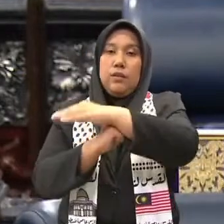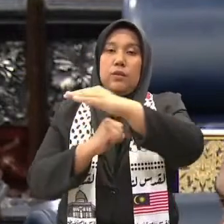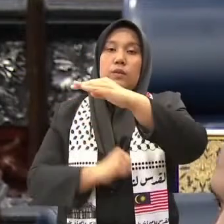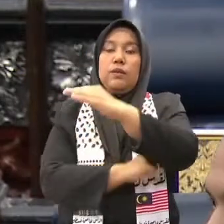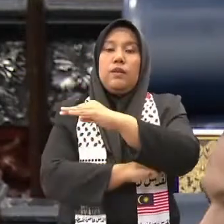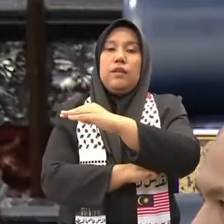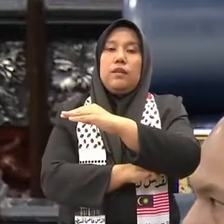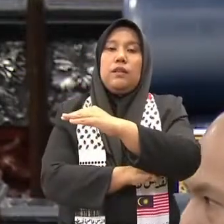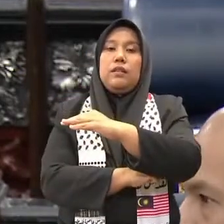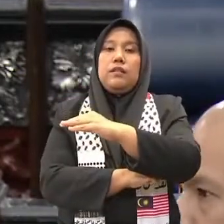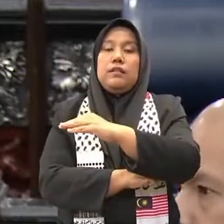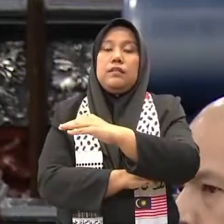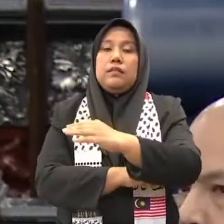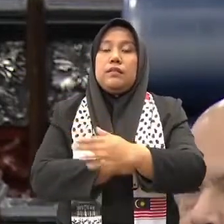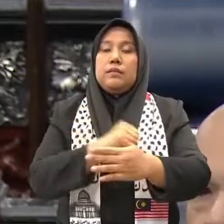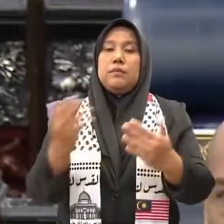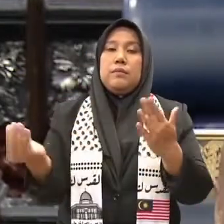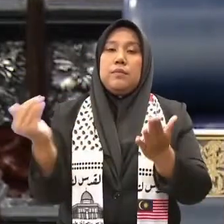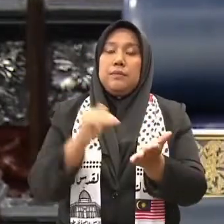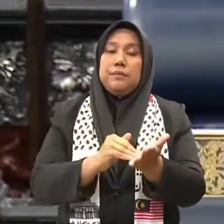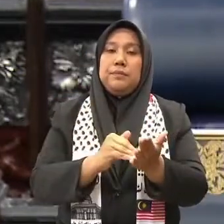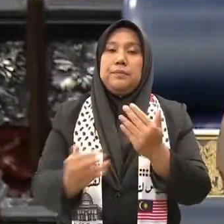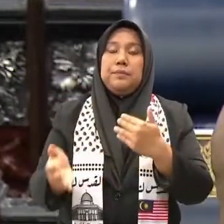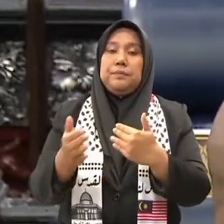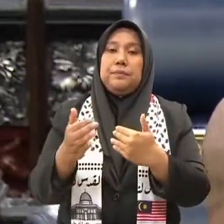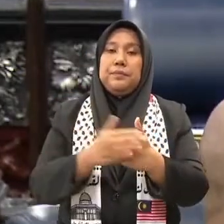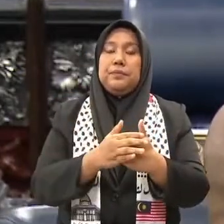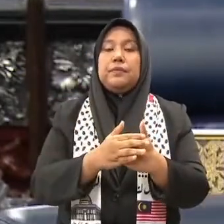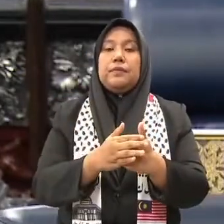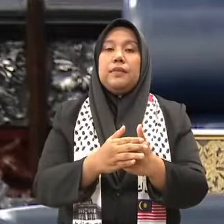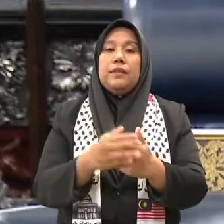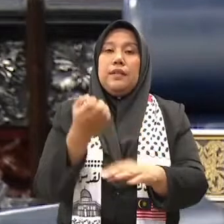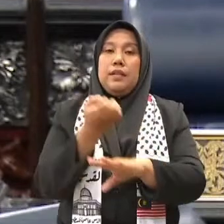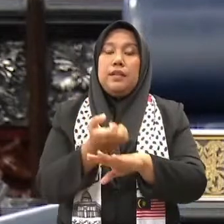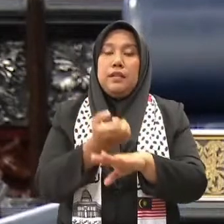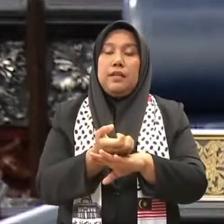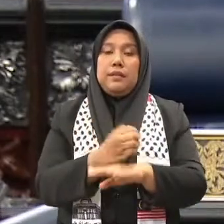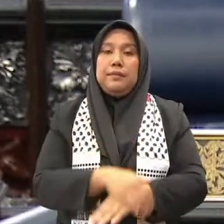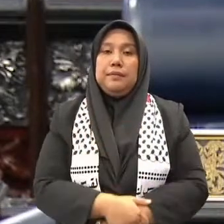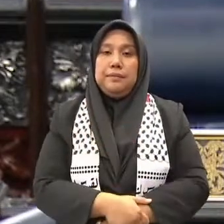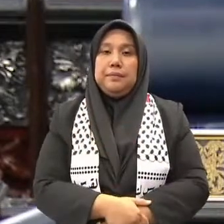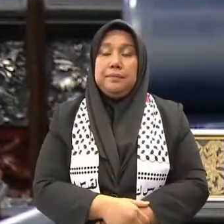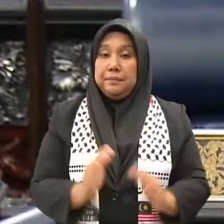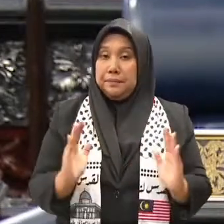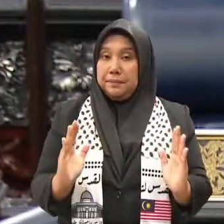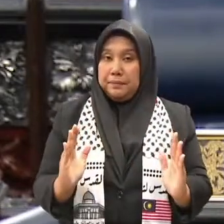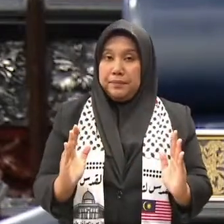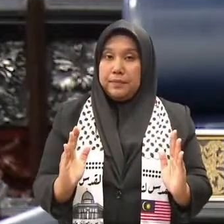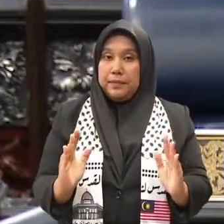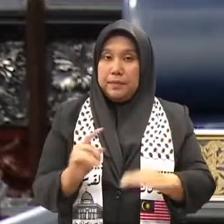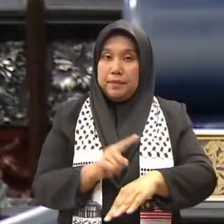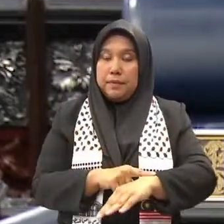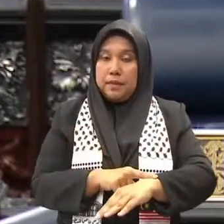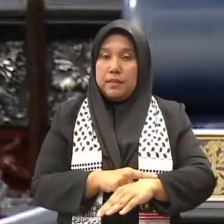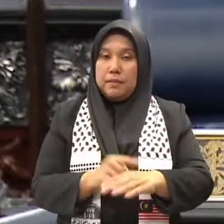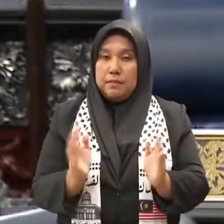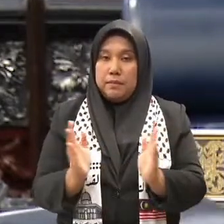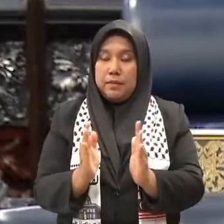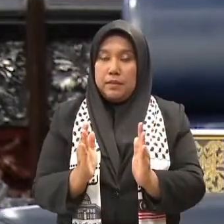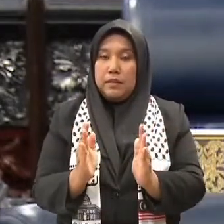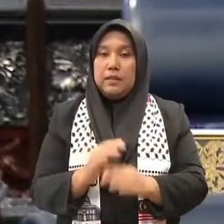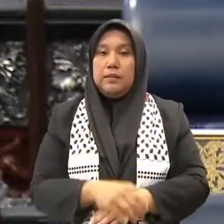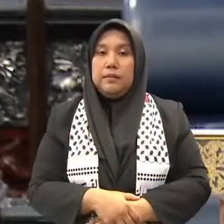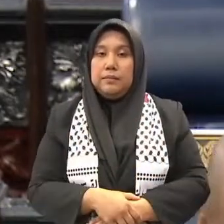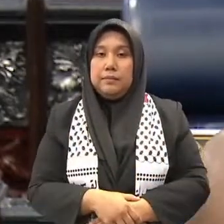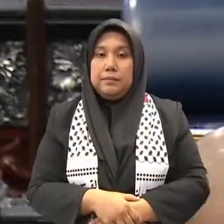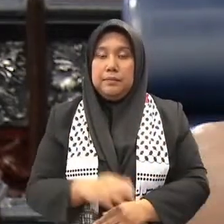ekonomi dan sebagainya jadi dalam masa terutamanya dalam jangka masa yang pendek ini BNN telah melaksanakan